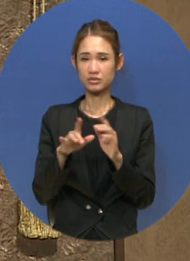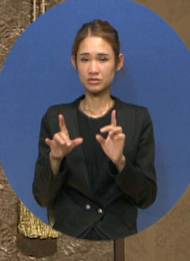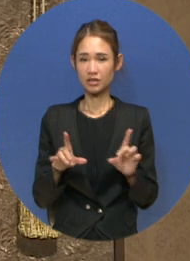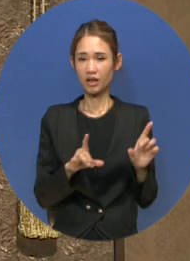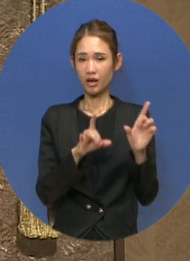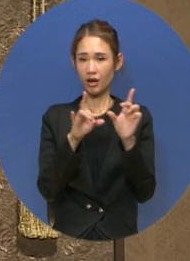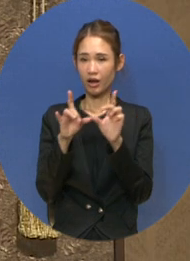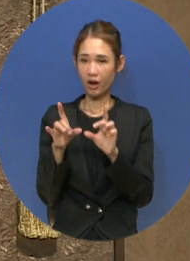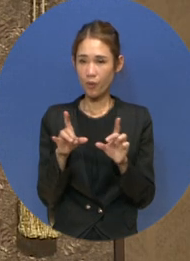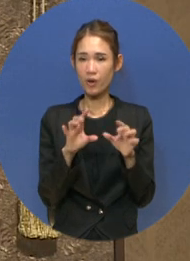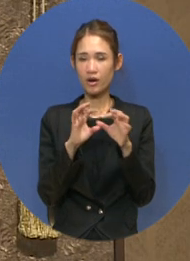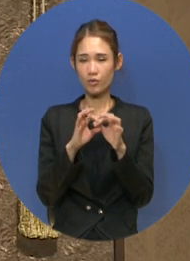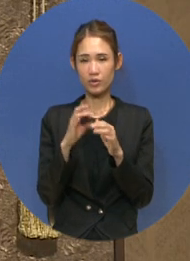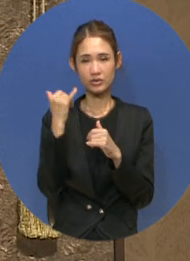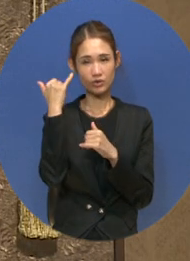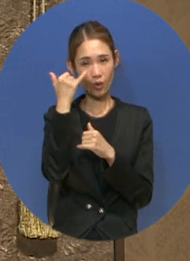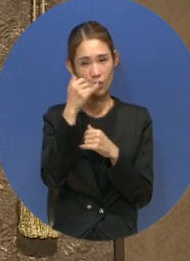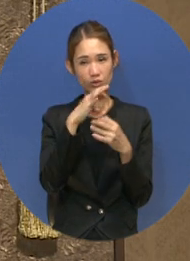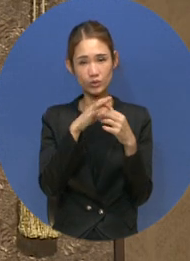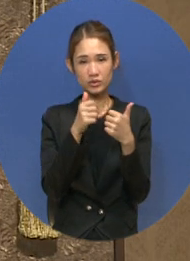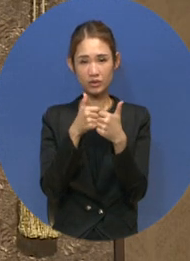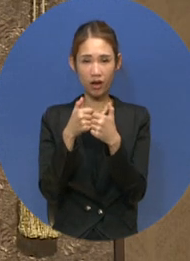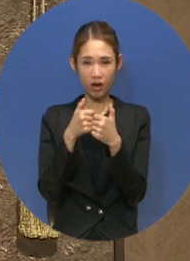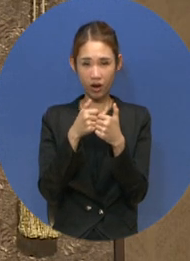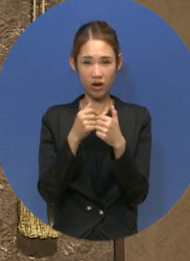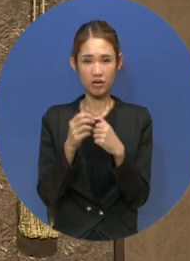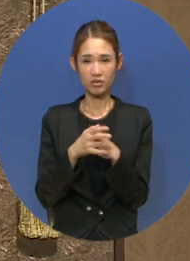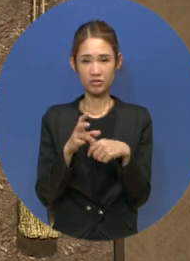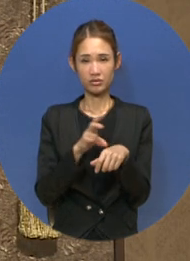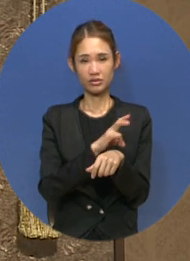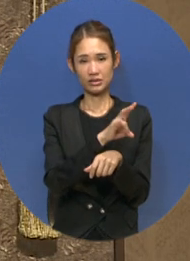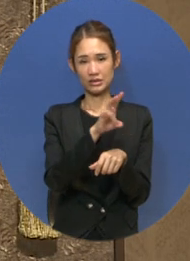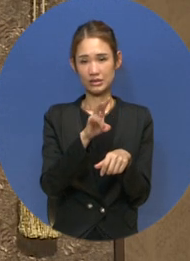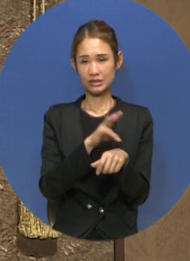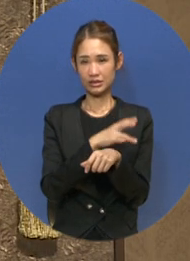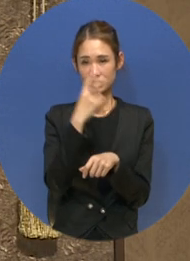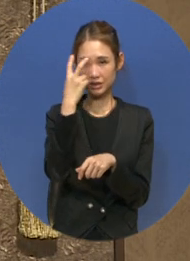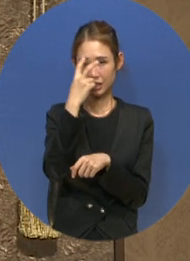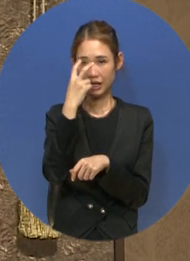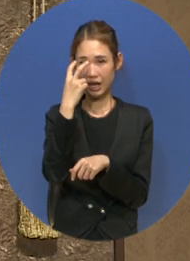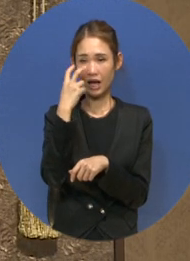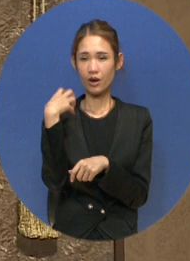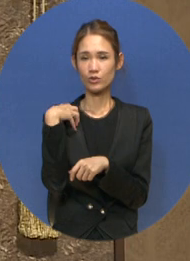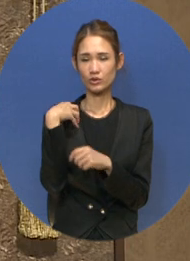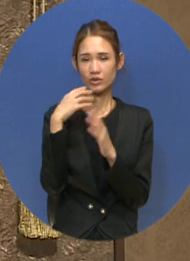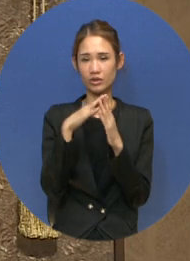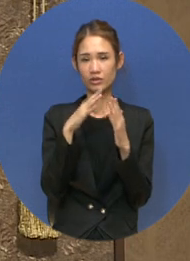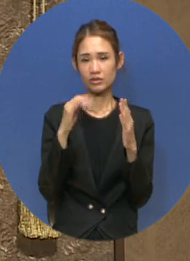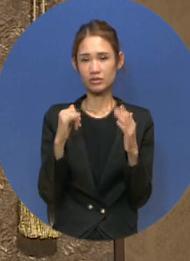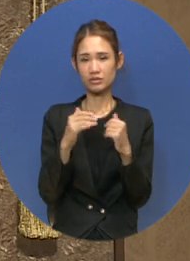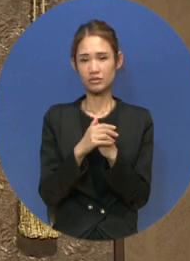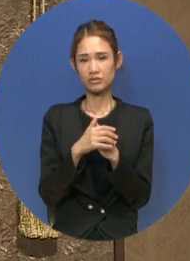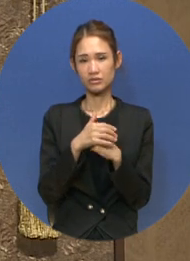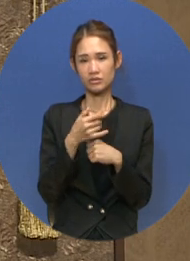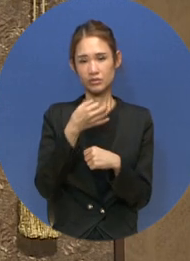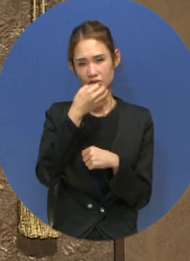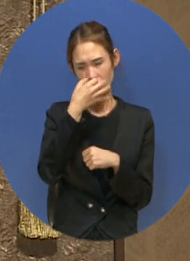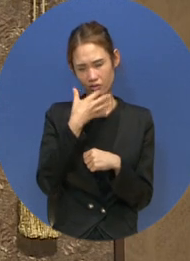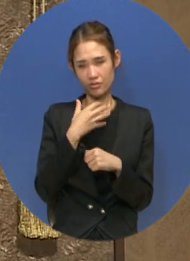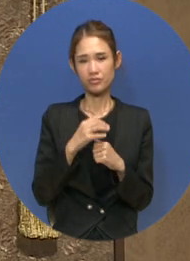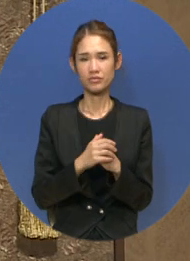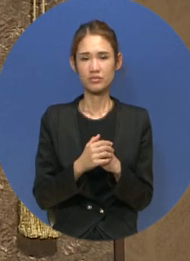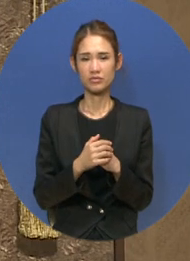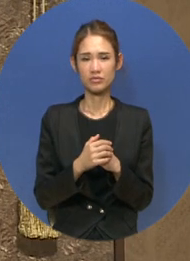부분을 전화를 통해서 상담을 하면 24시간 케어를 하고 있는 가족들 입장에서는 정말 힘든 일이 아닐 수